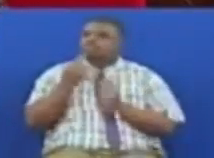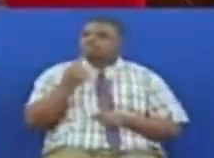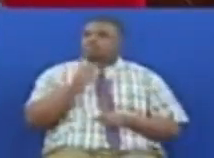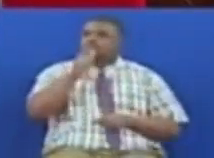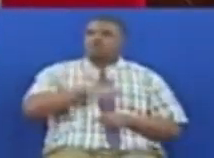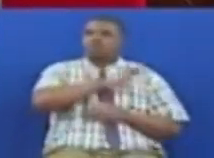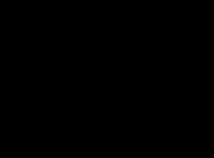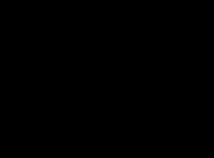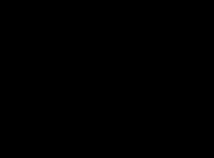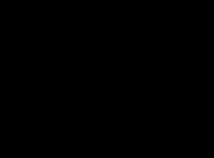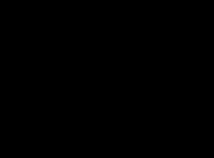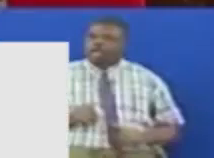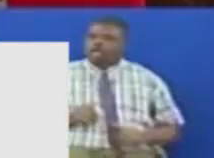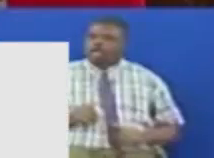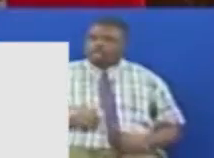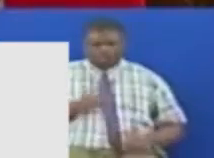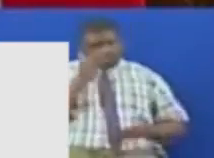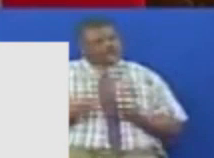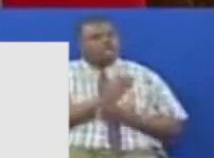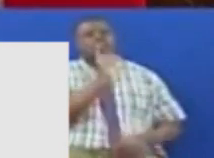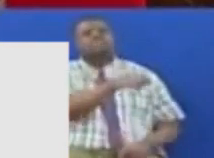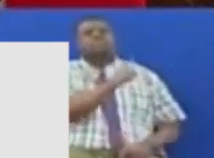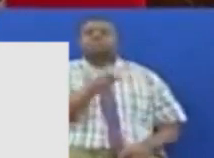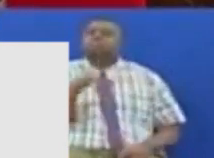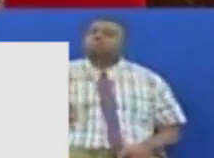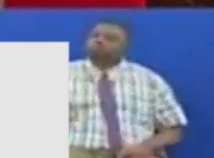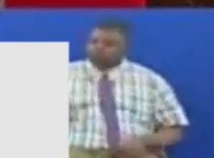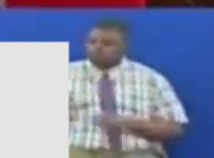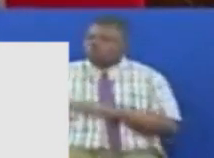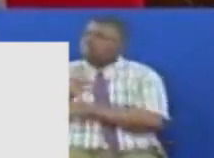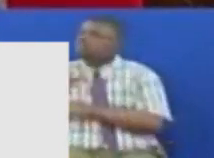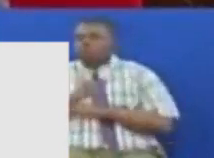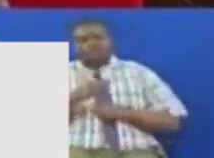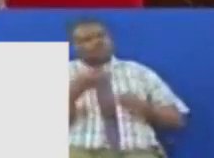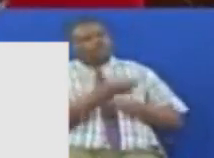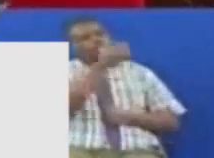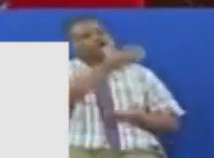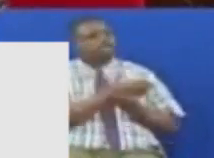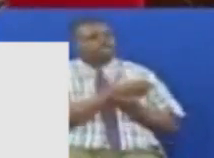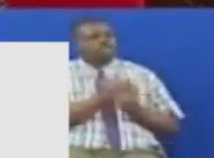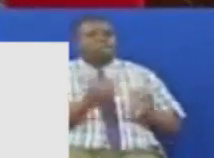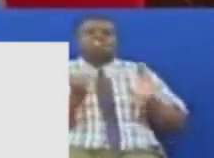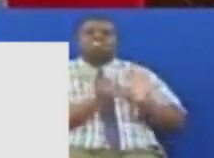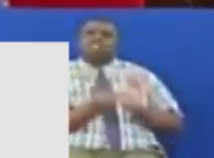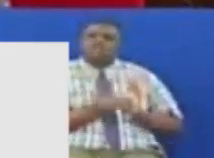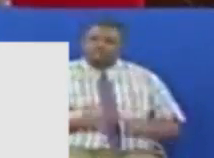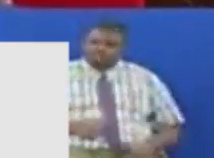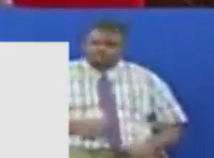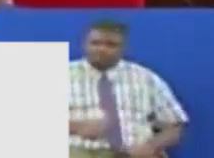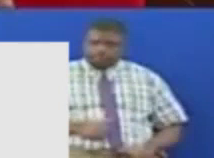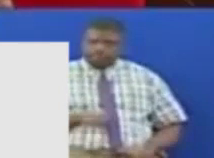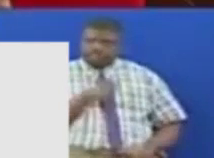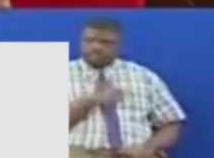sawa mbele ya sheria na wanayo haki bila ubaguzi wowote kulindwa na kupata haki sawa mbele ya sheria. Mheshimiwa Naibu Spika, kuu